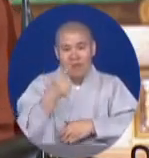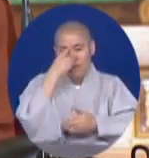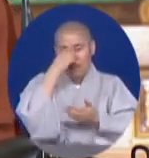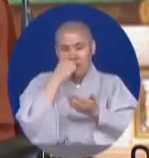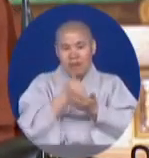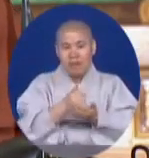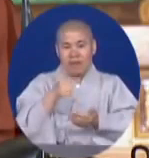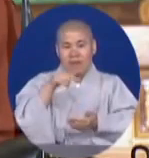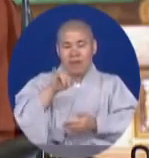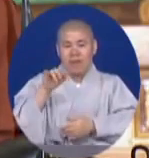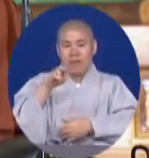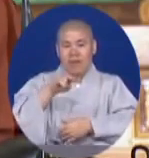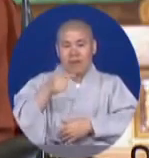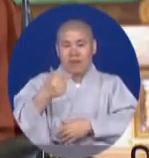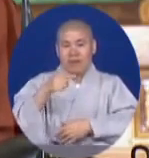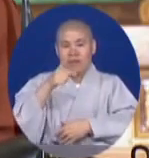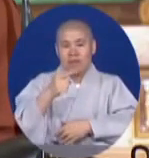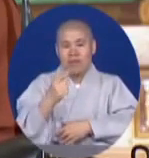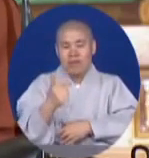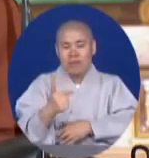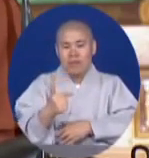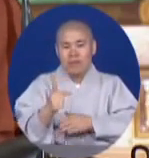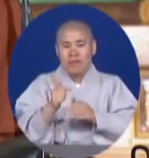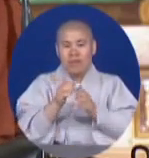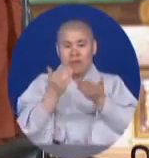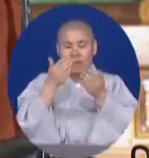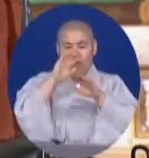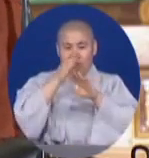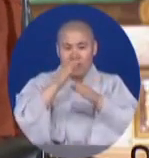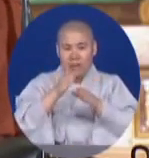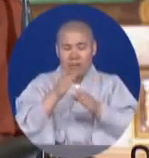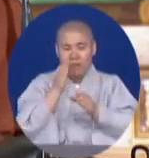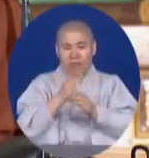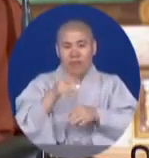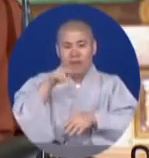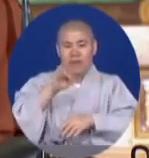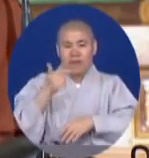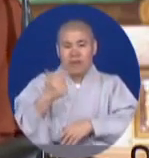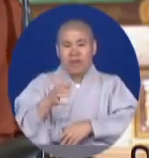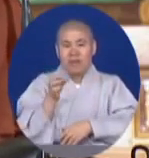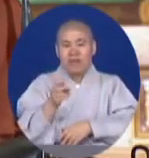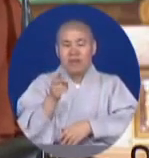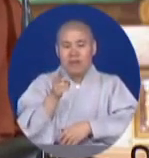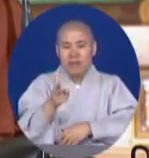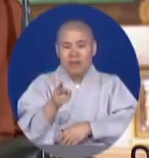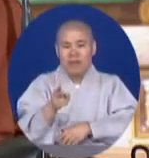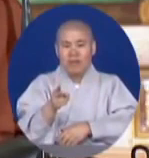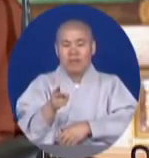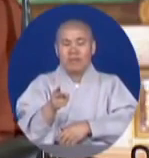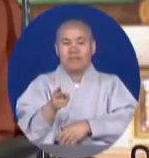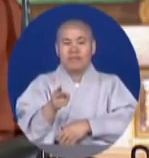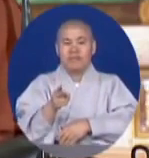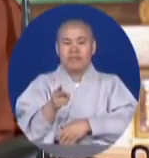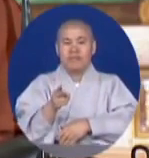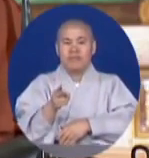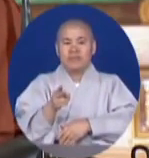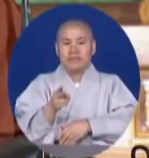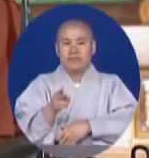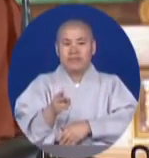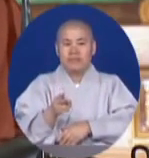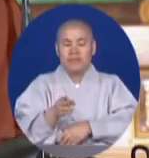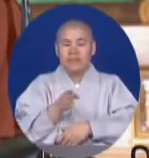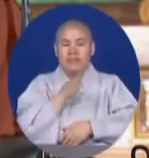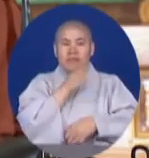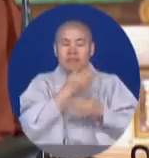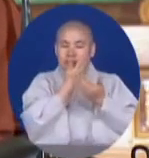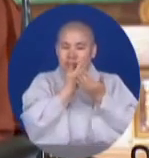그 기신론에 보면 진여라는 말이 나오는데요. 참 진짜 가트렸자. 참